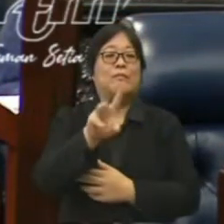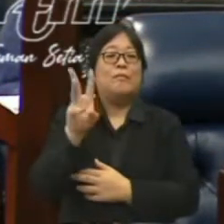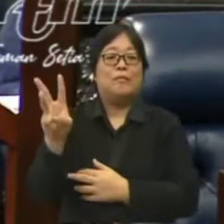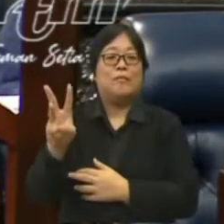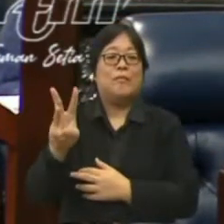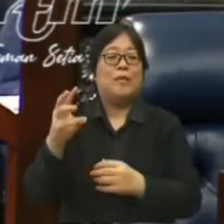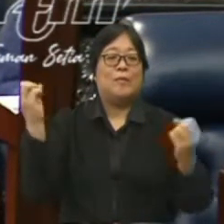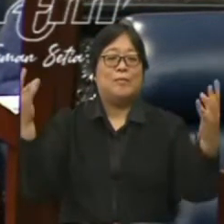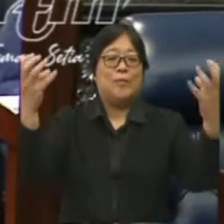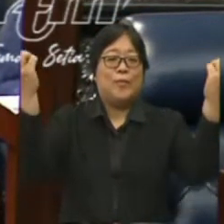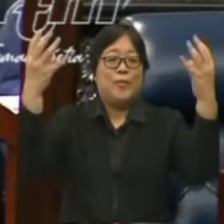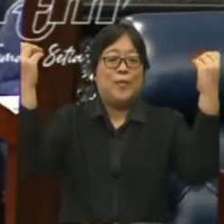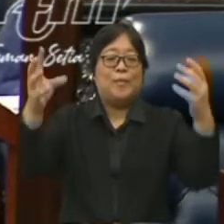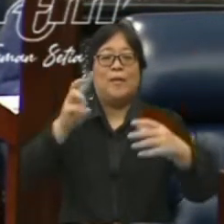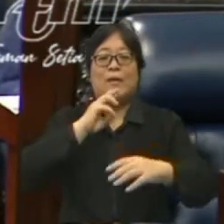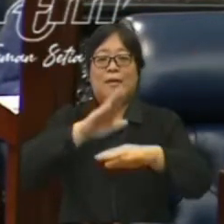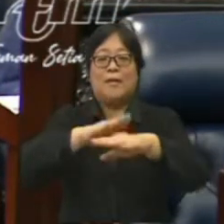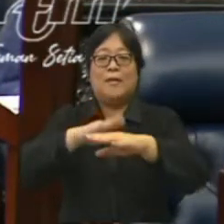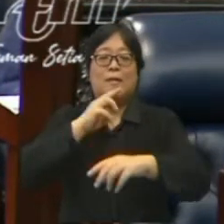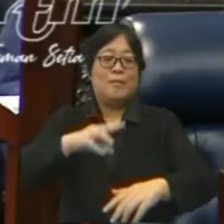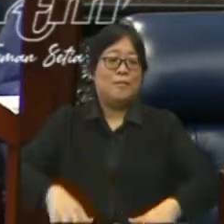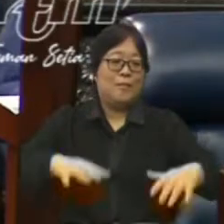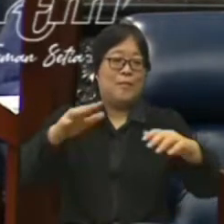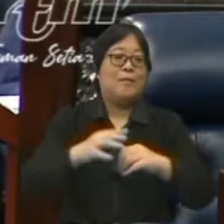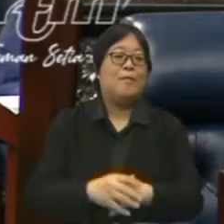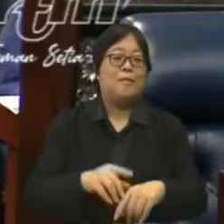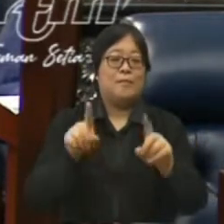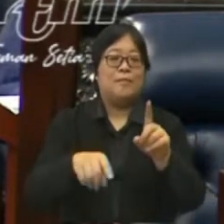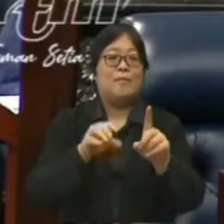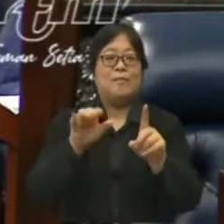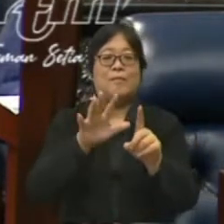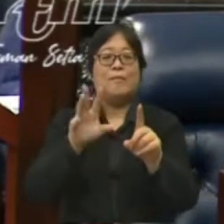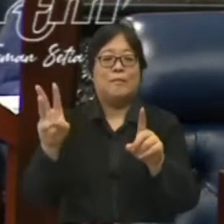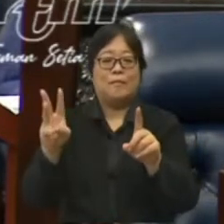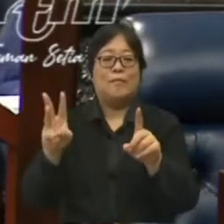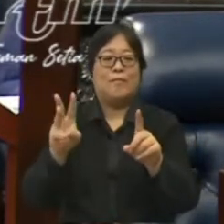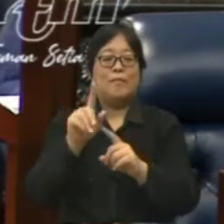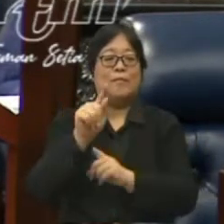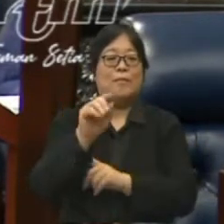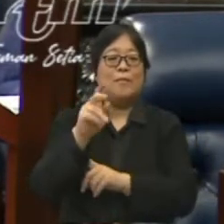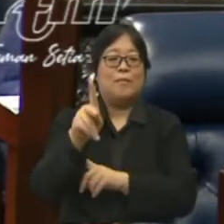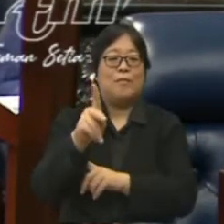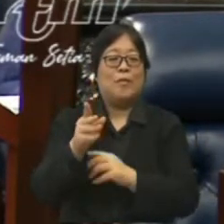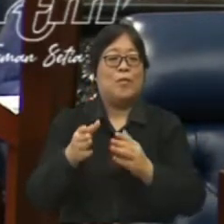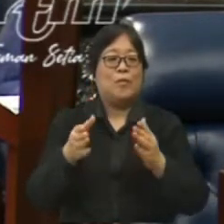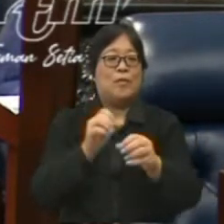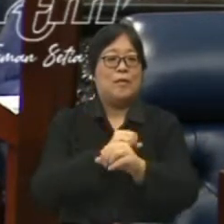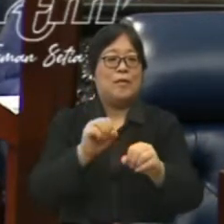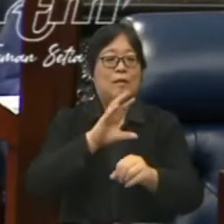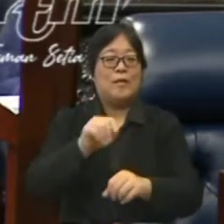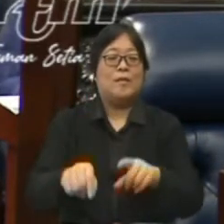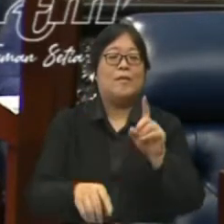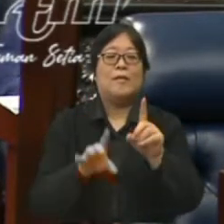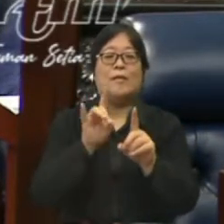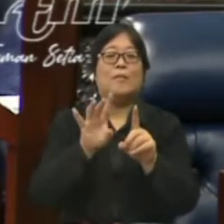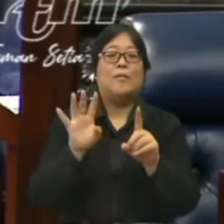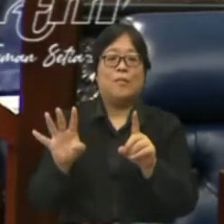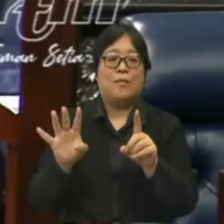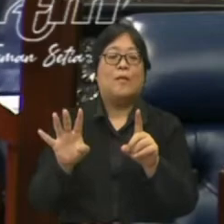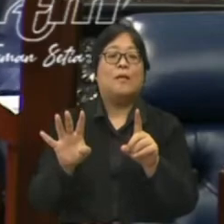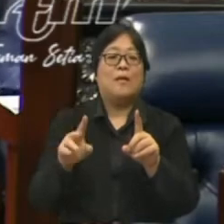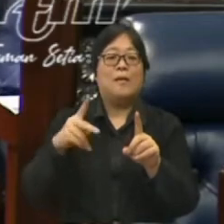buah sayuran amaran banci dan 1571 buah tolok lurus sedih serta 184